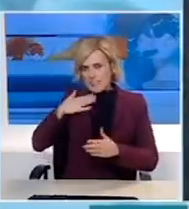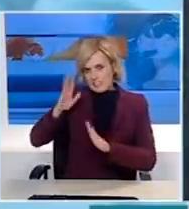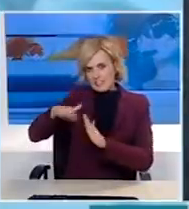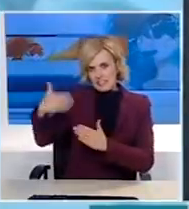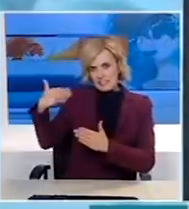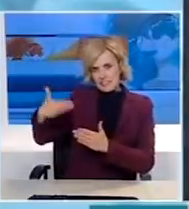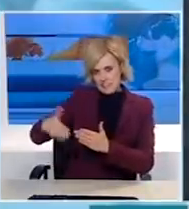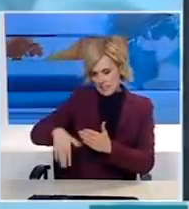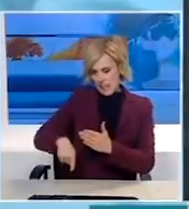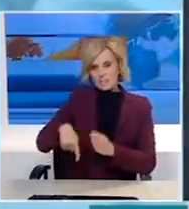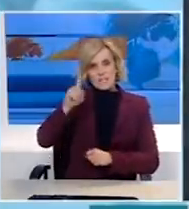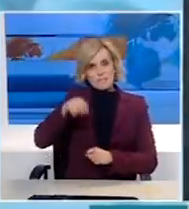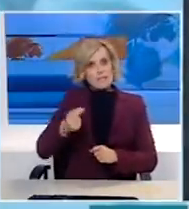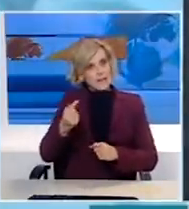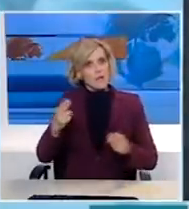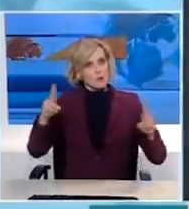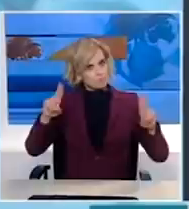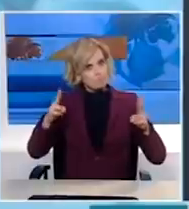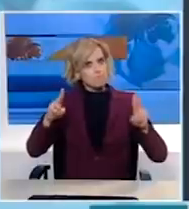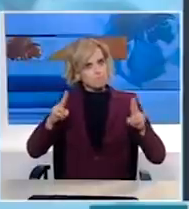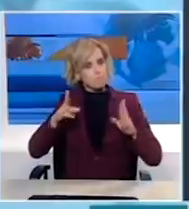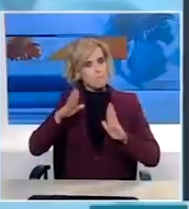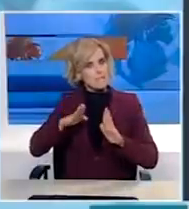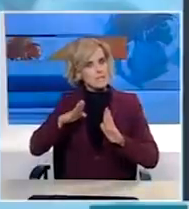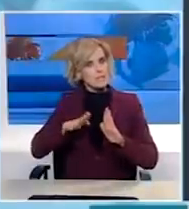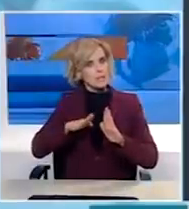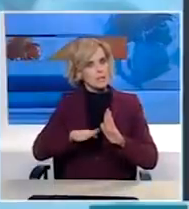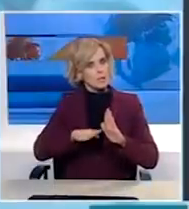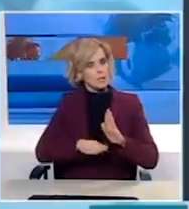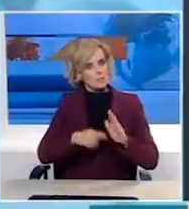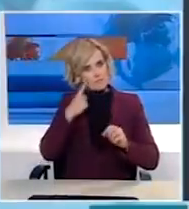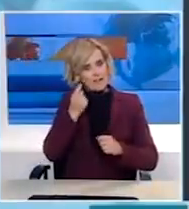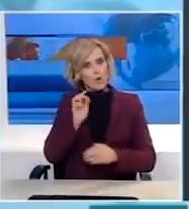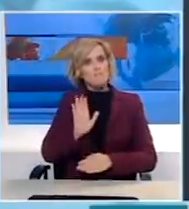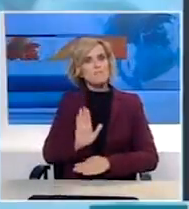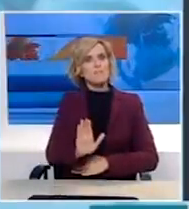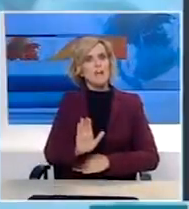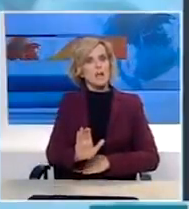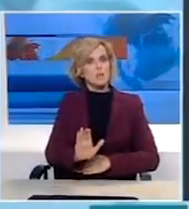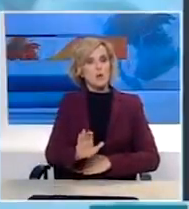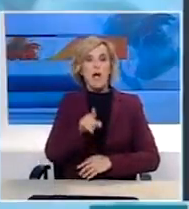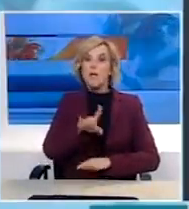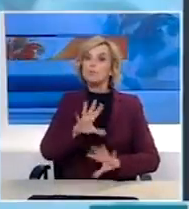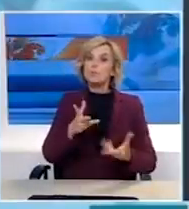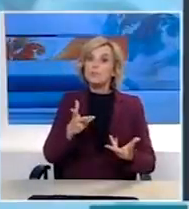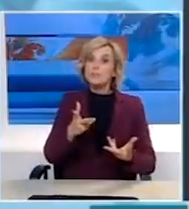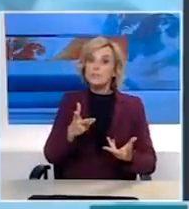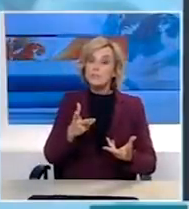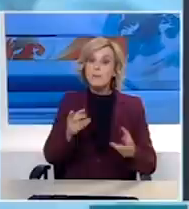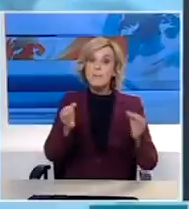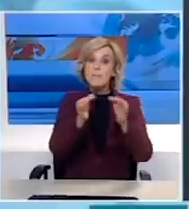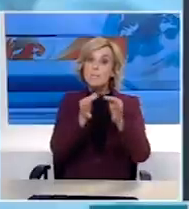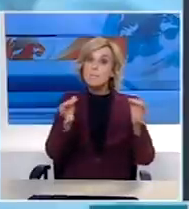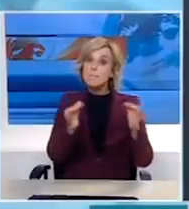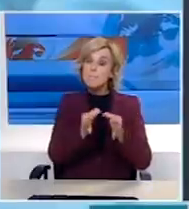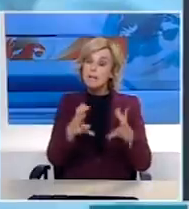βραδία αύξηση των αριθμών και περιμένουμε να δούμε και μείωση, που σημαίνει ότι τα μέτρα αποδίδουν, που σημαίνει ότι τα μέτρα ήταν